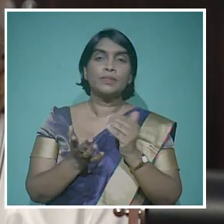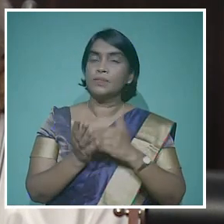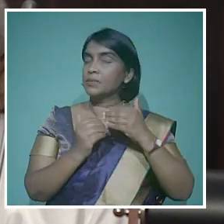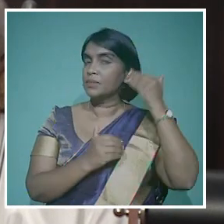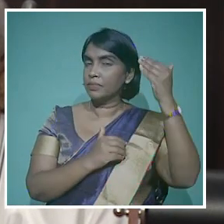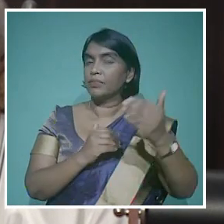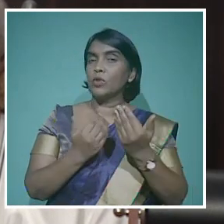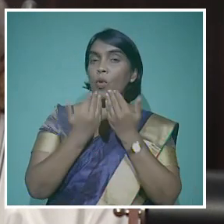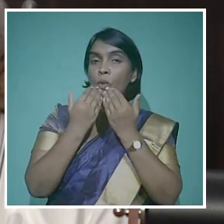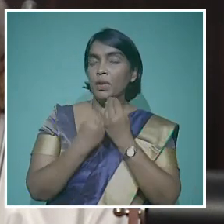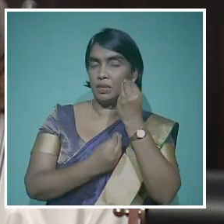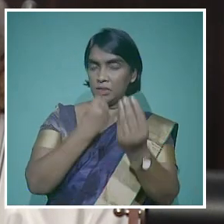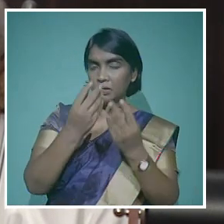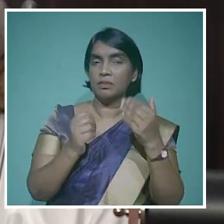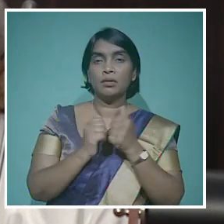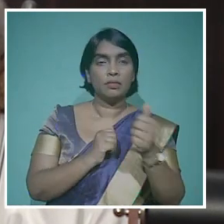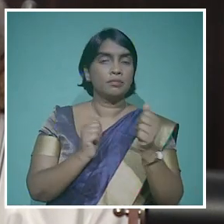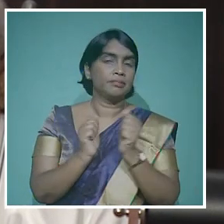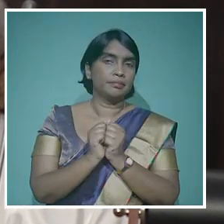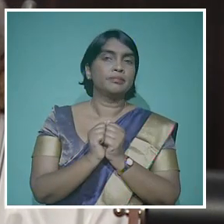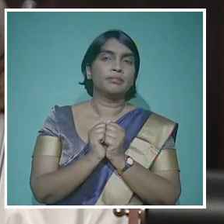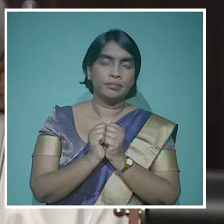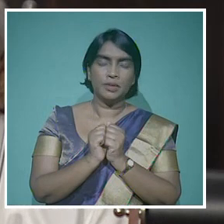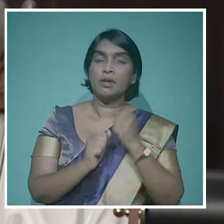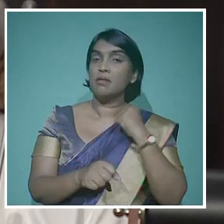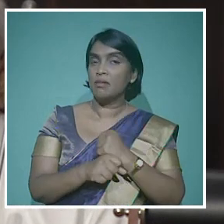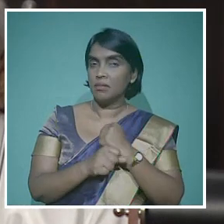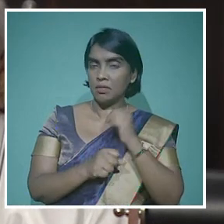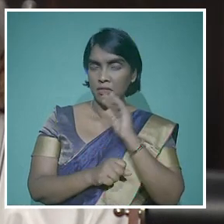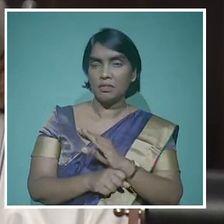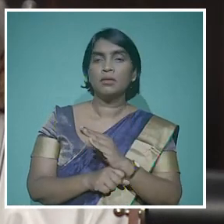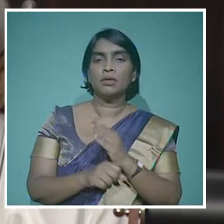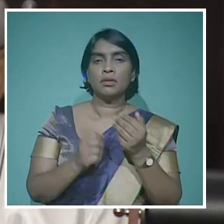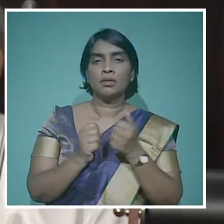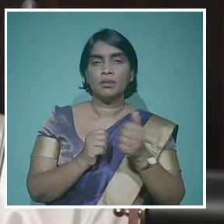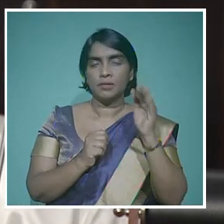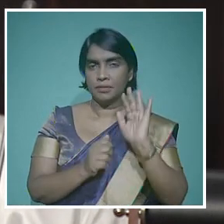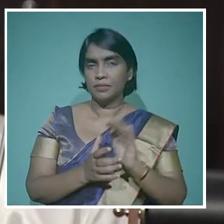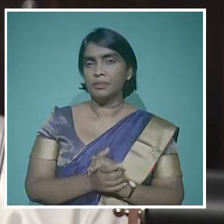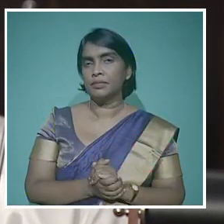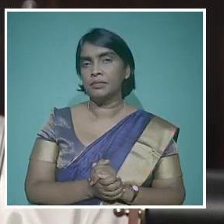කාලයේදී උපදෙස් නිකුත් කිරීමට අවශ්‍ය පියවර මහා භාණ්ඩාගාරය විසින් ගනු ලැබේ.